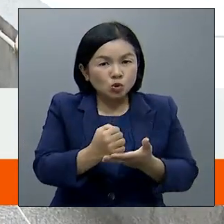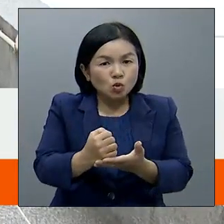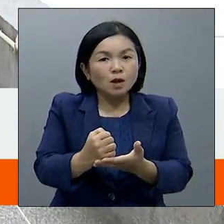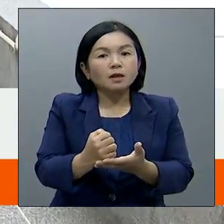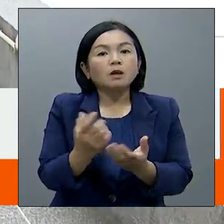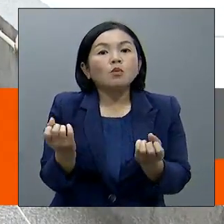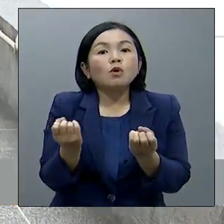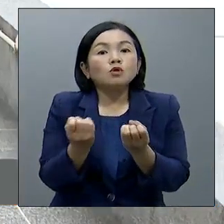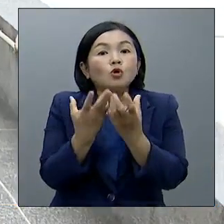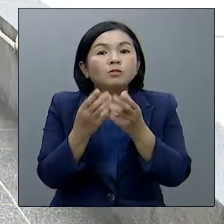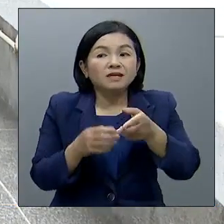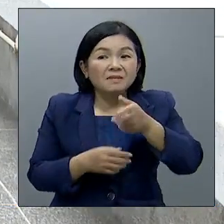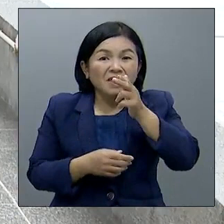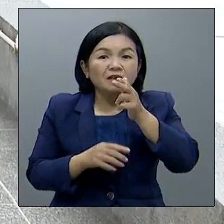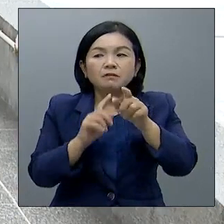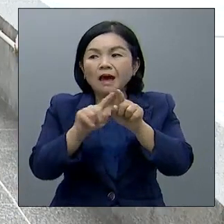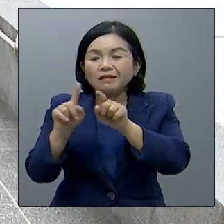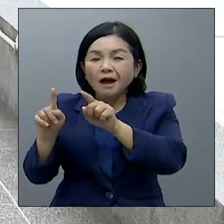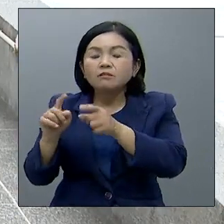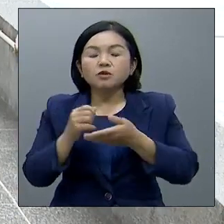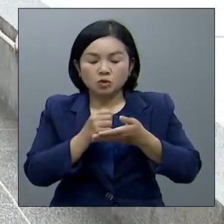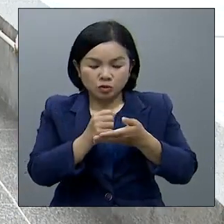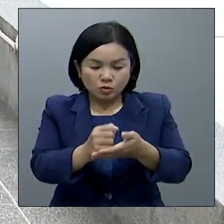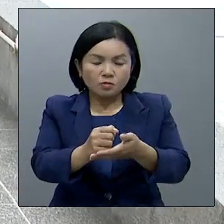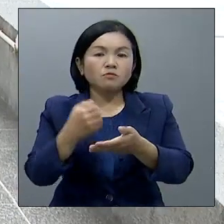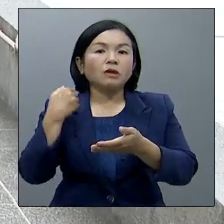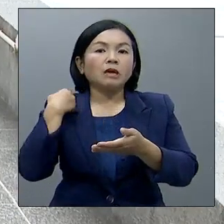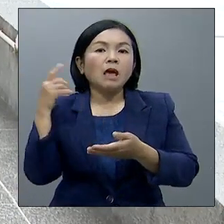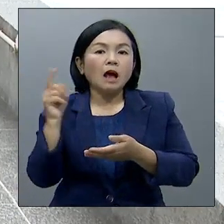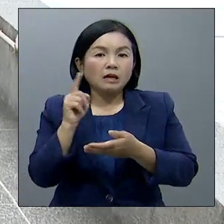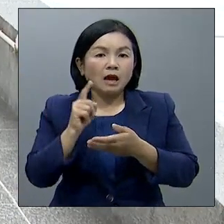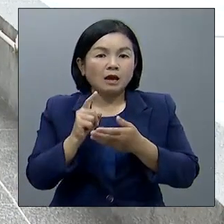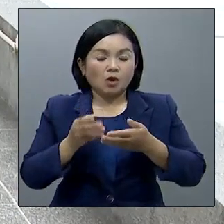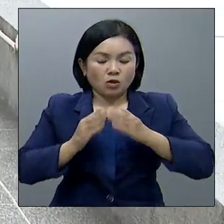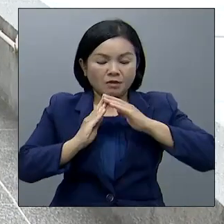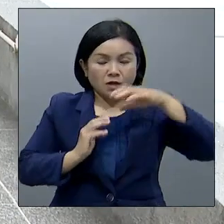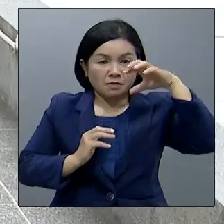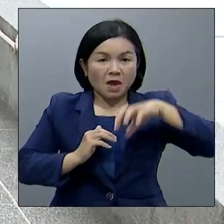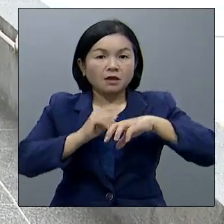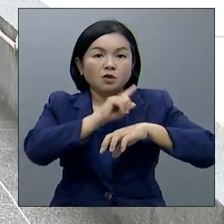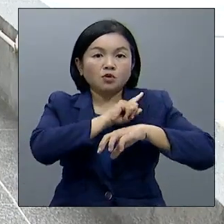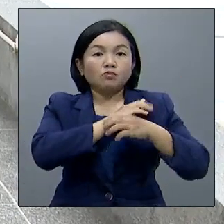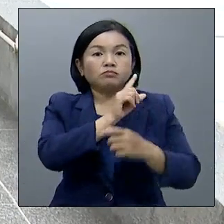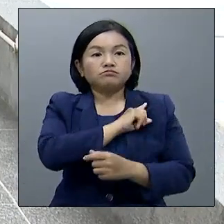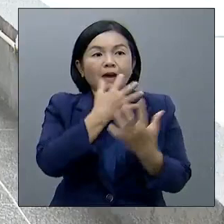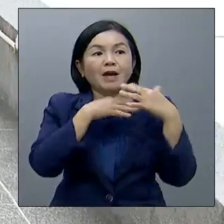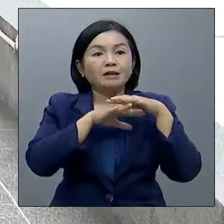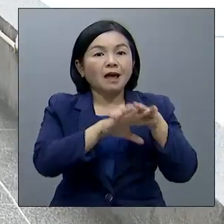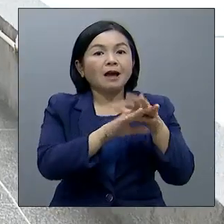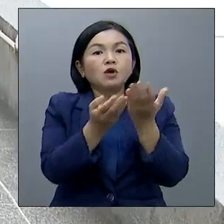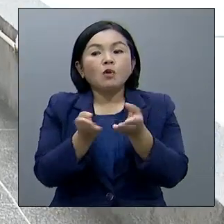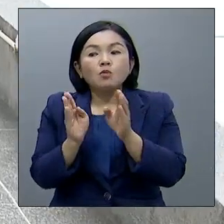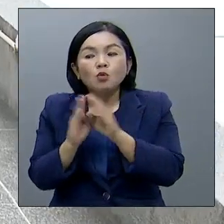าผู้ที่ได้รับผลกระทบอย่างเต็มที่แล้วก็จะมีการตั้งหน่วยงานนะคะขึ้นมาเพื่อทำหน้าที่ประสานงานกับครอบครัว